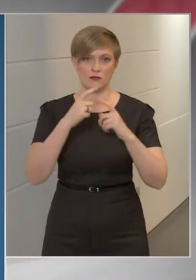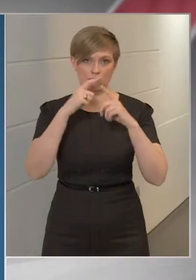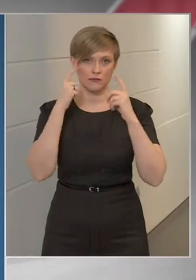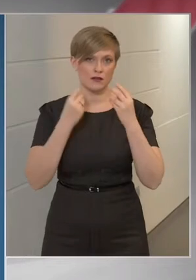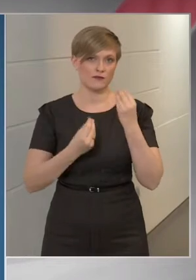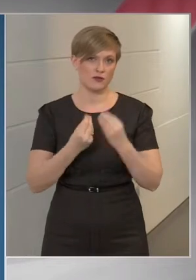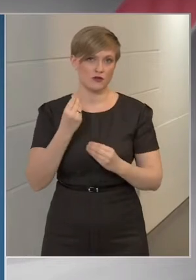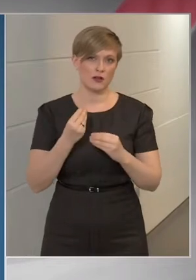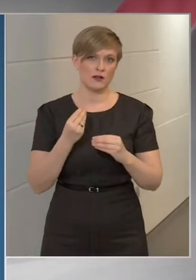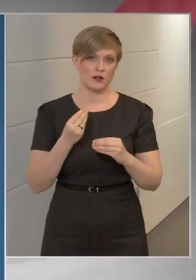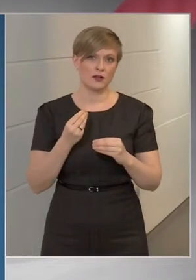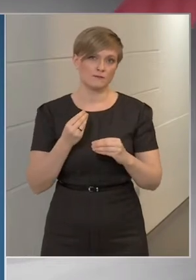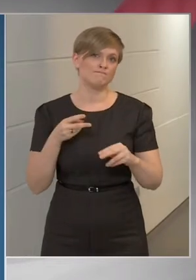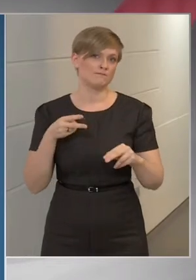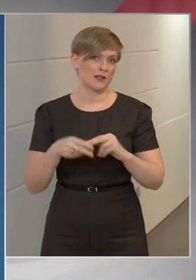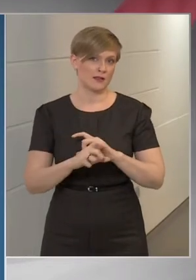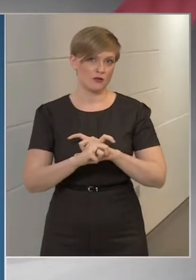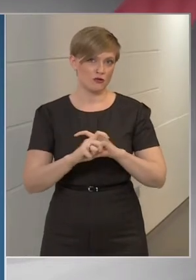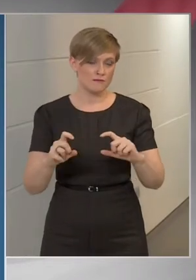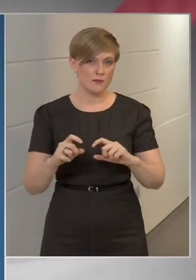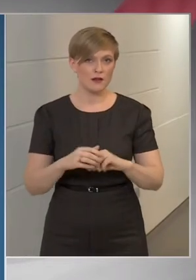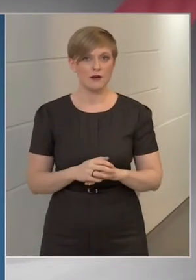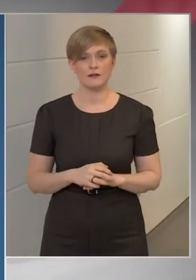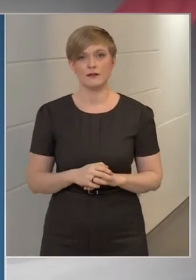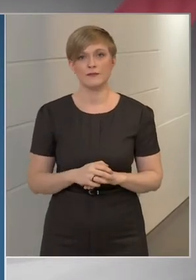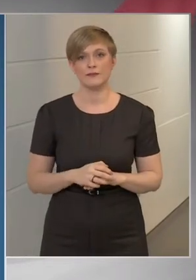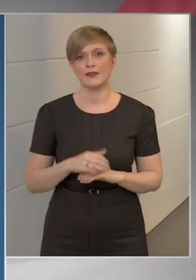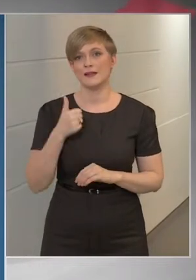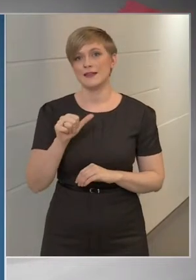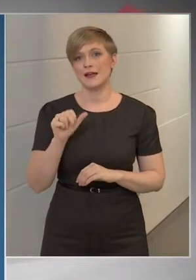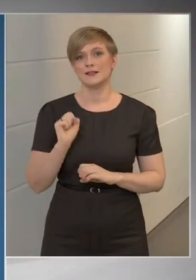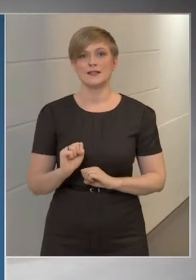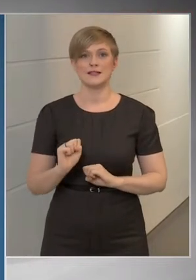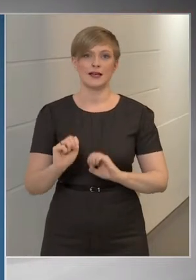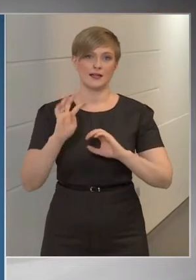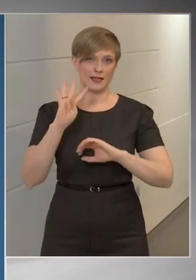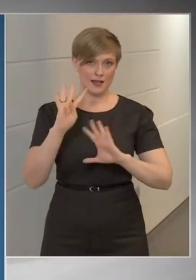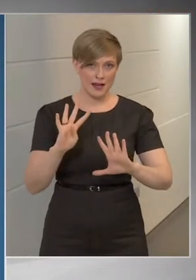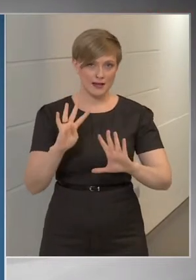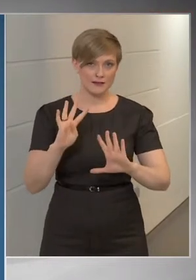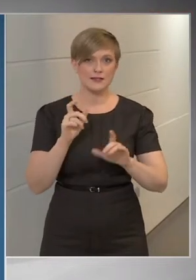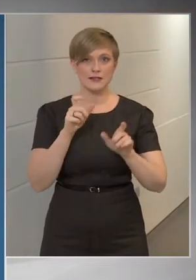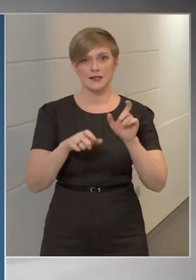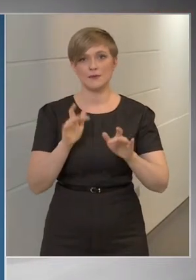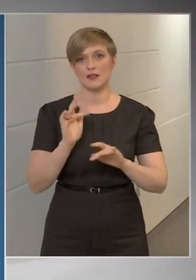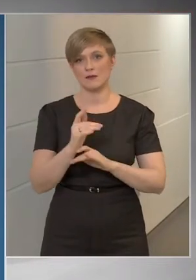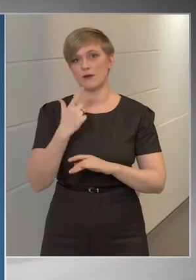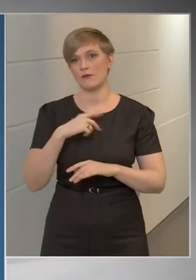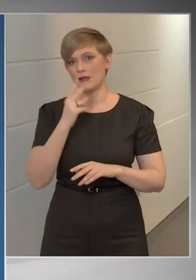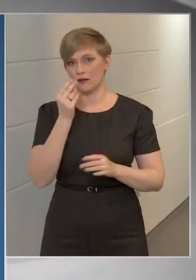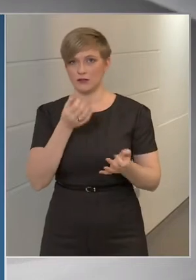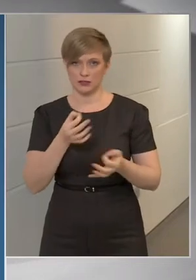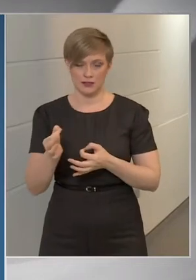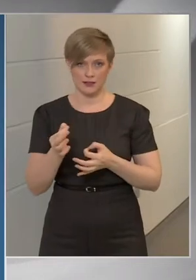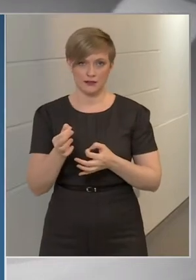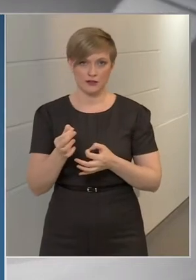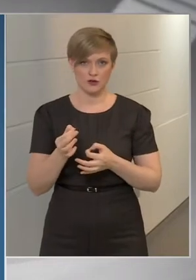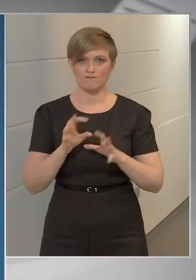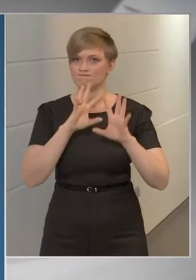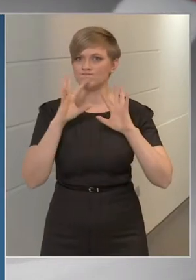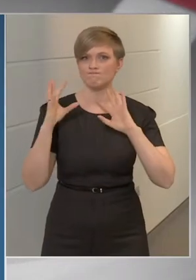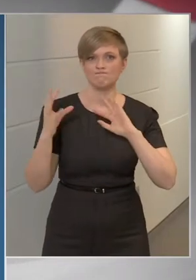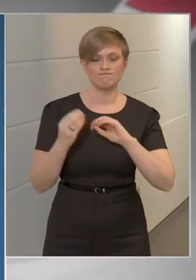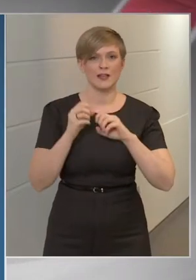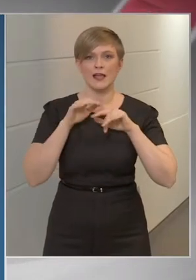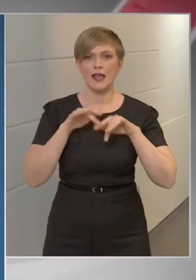maszkviselési kötelezettség figyelmen kívül hagyása miatt 119 személye szemben intézkedtek rendőreink, így a járványügyi